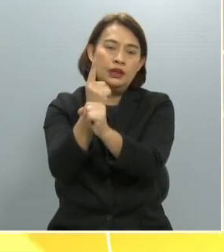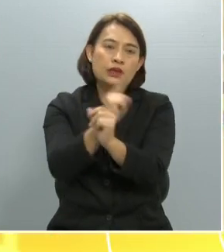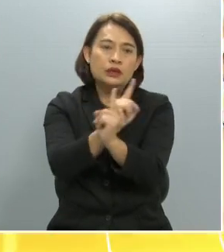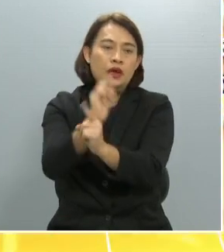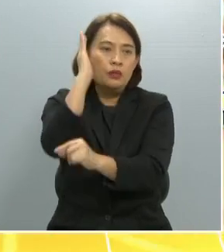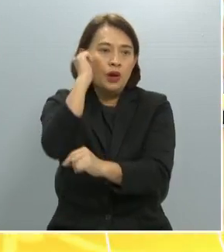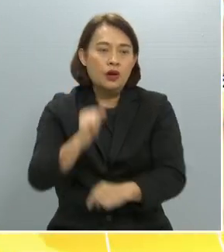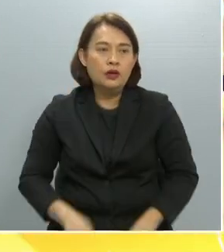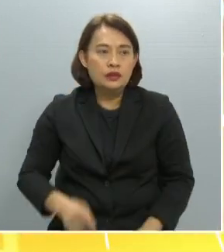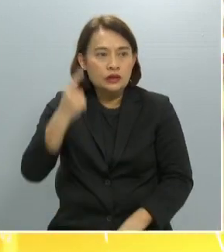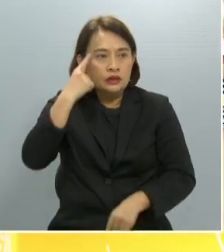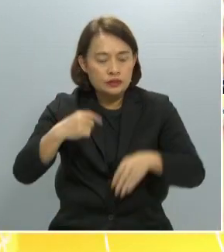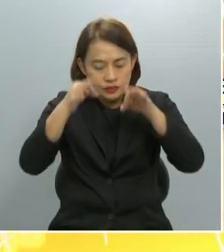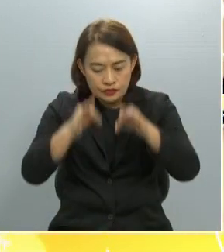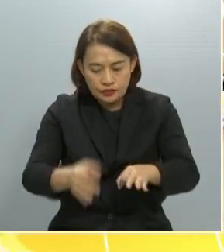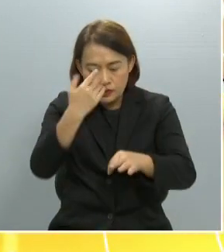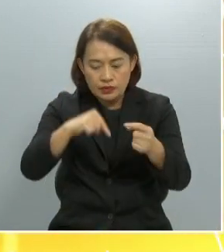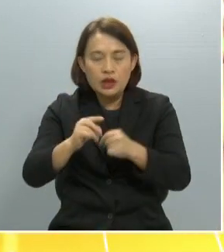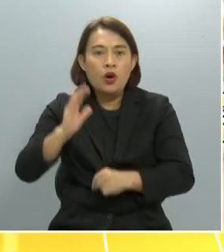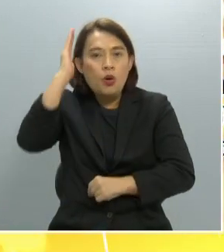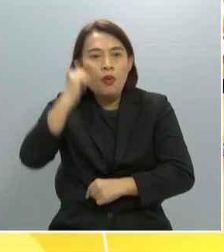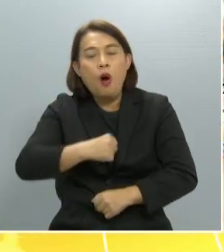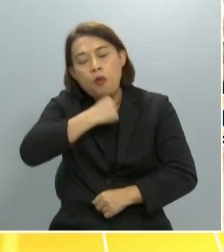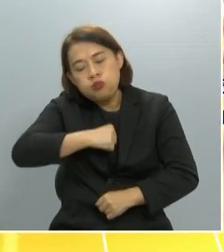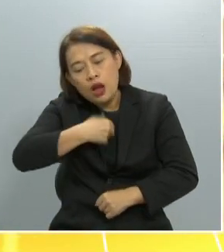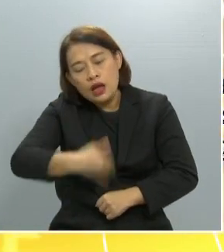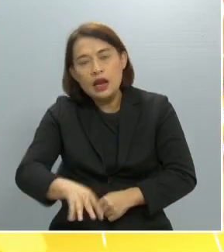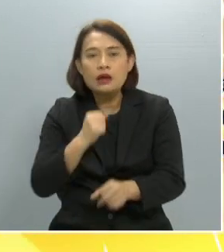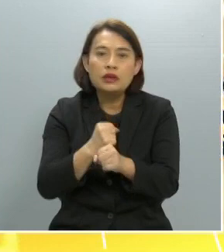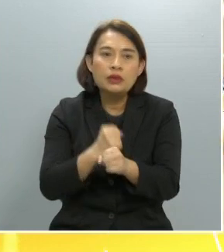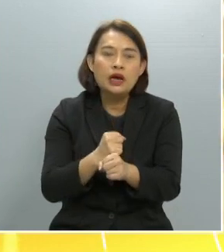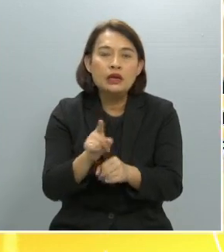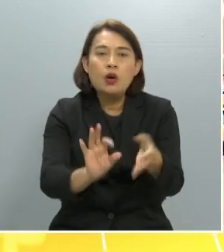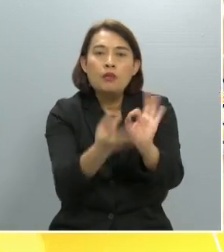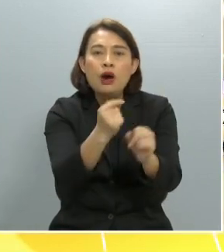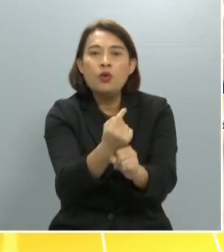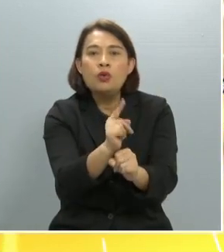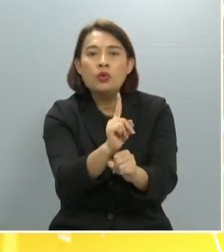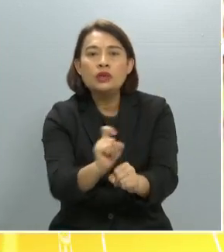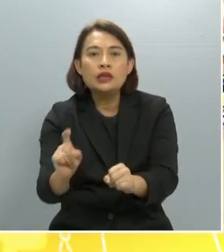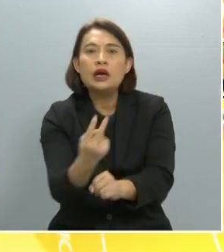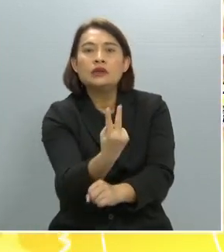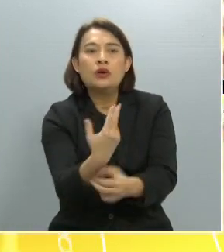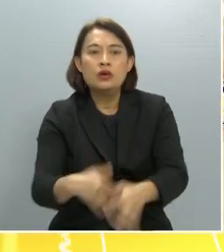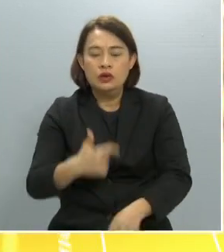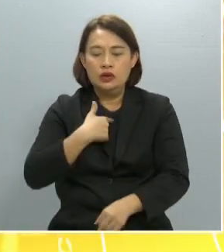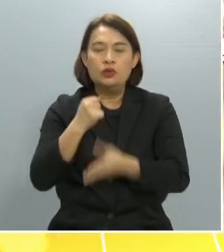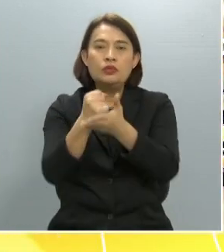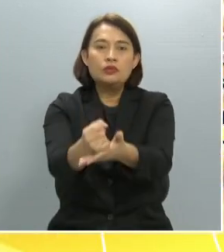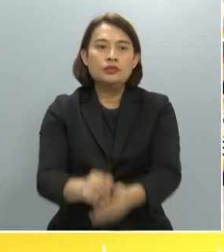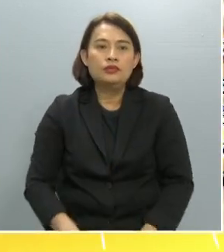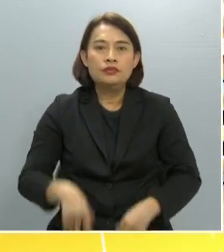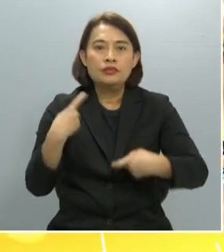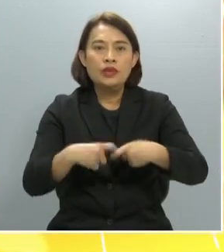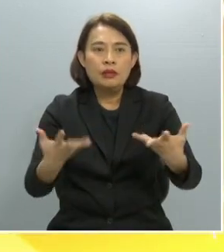ที่ตัดสินใจไปทำก็คือพ่อเริ่มแก่เริ่มไม่ไหวอะค่ะบางทีมีงาน2 งานเนี้ยเขาทำไม่ทันก็ต้องให้หนูไปช่วยทำไม่ยากเลยค่ะคือต้อง